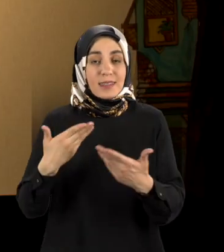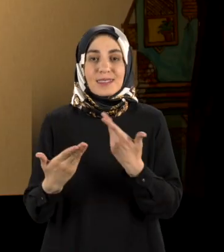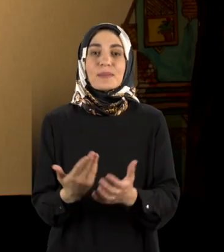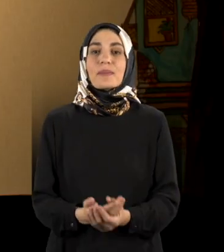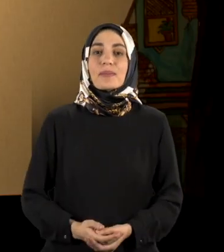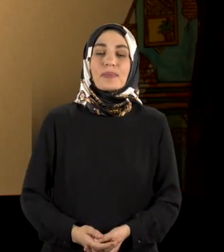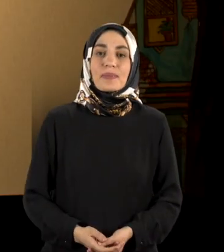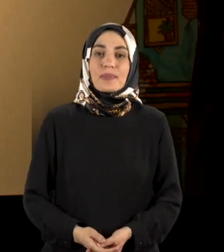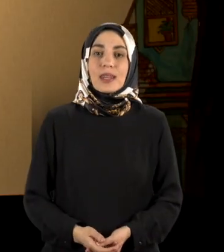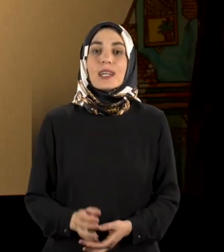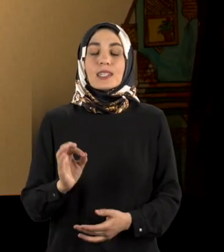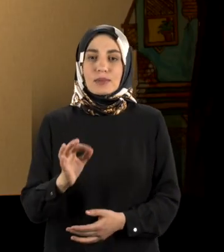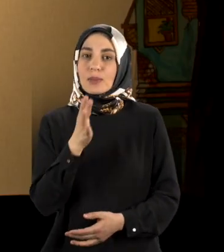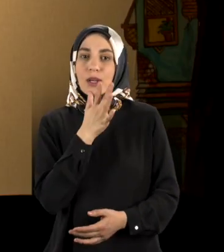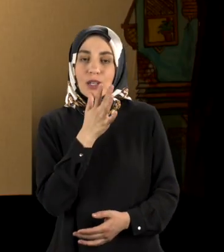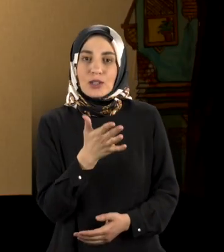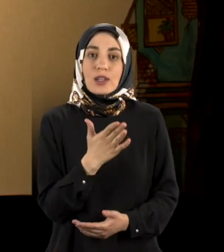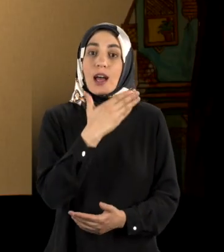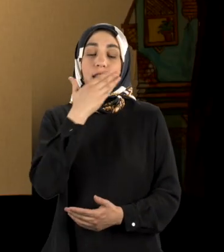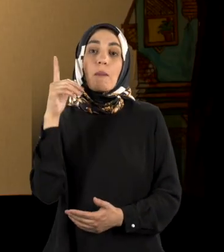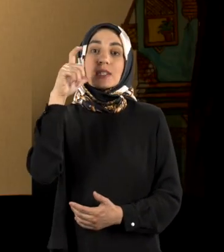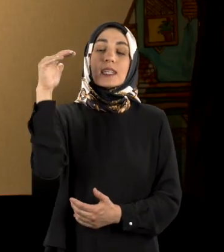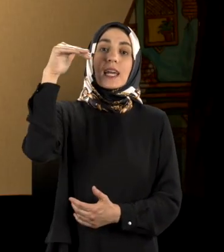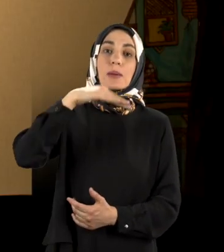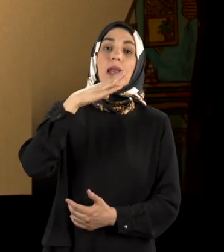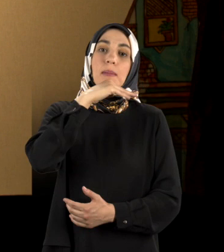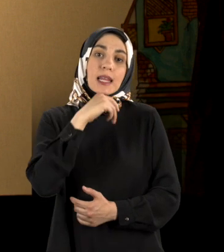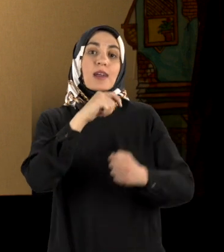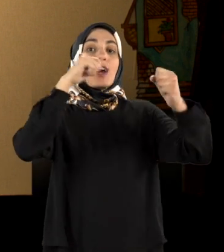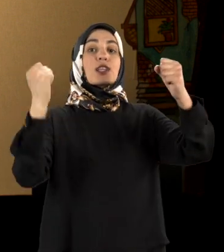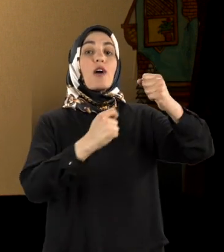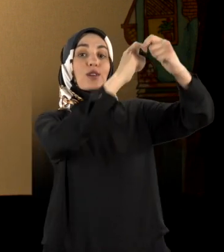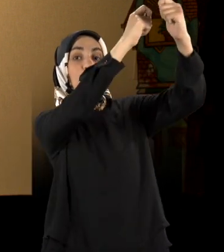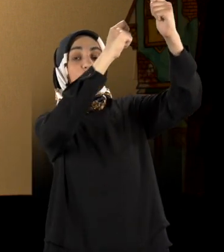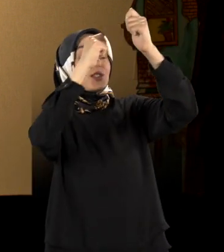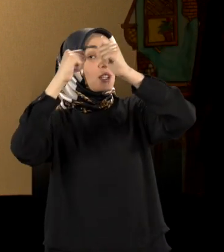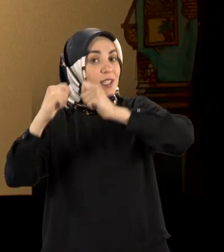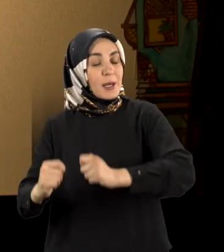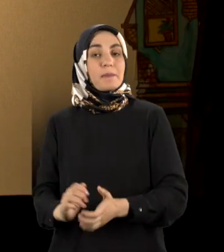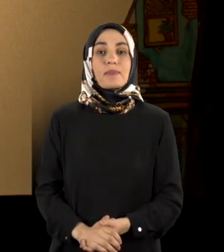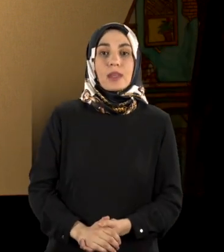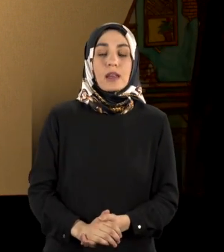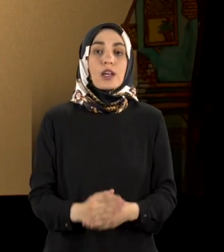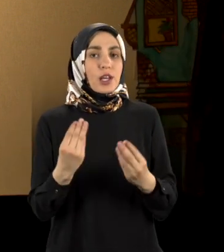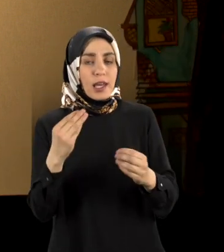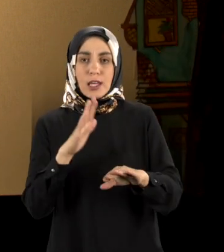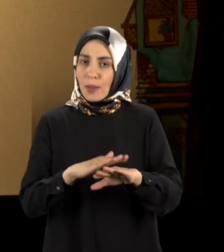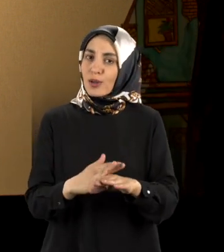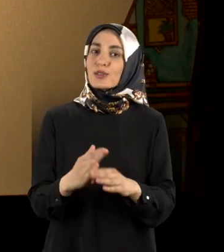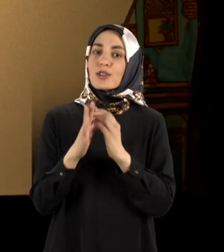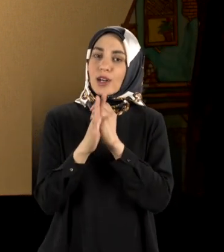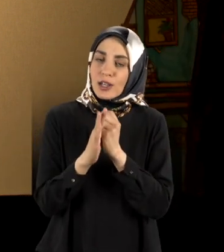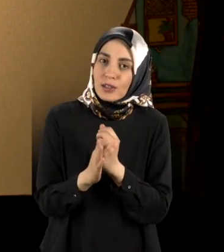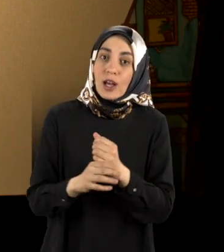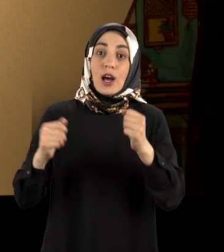anlat şimdi biliyorsun Ramazan gelince benim dededen kalma da oldu köşesinden çıkarıyor